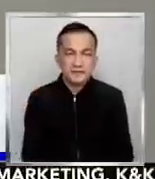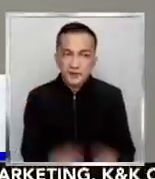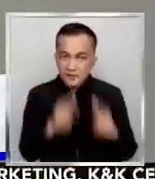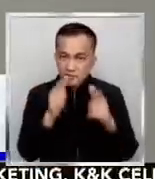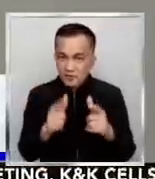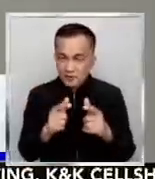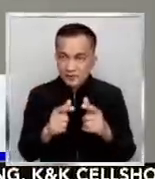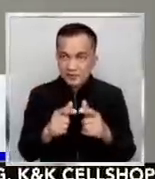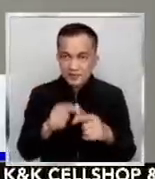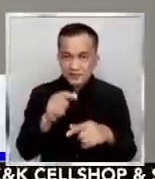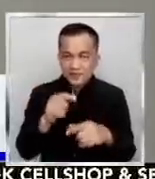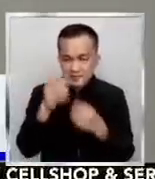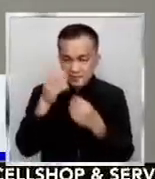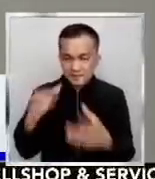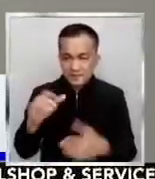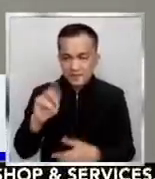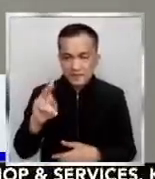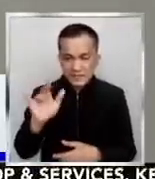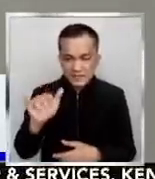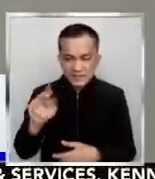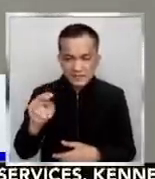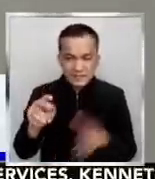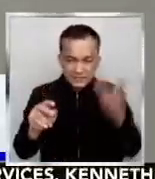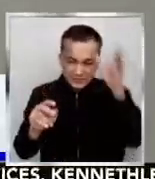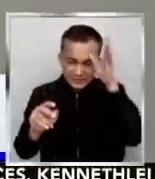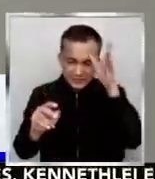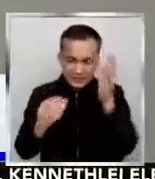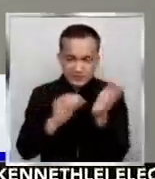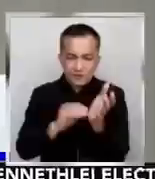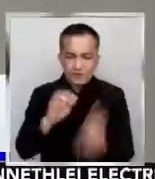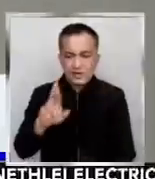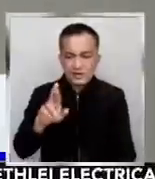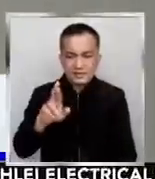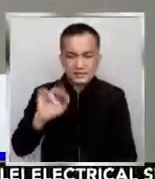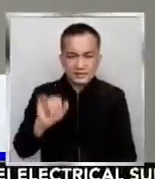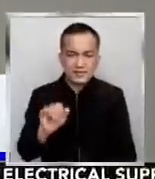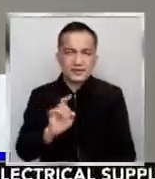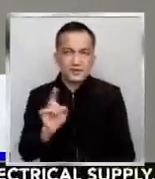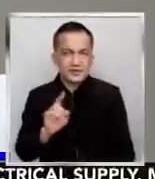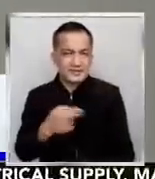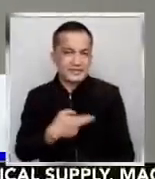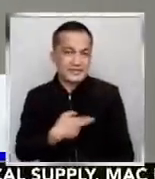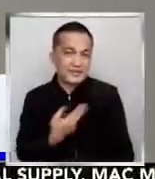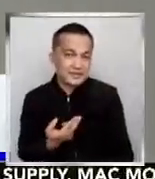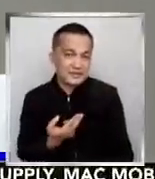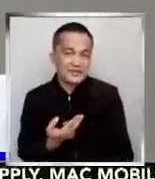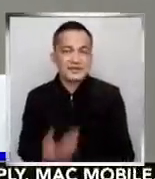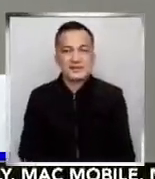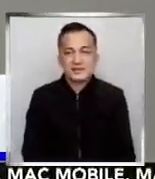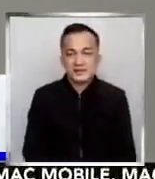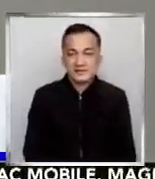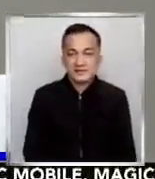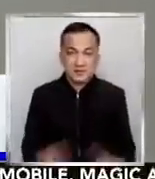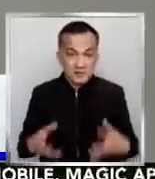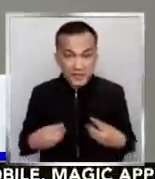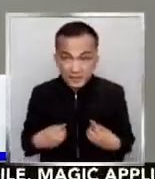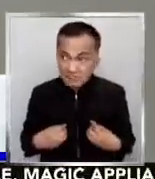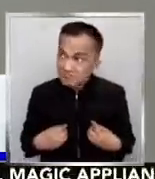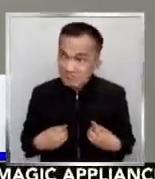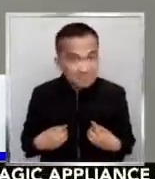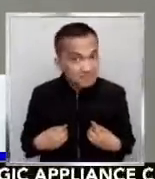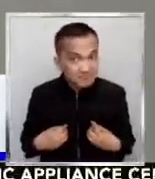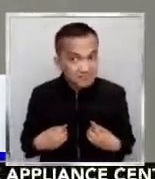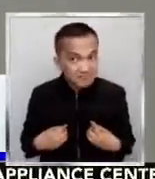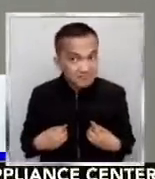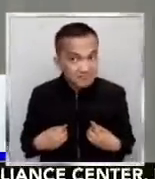kay Annalyn na tatay niya po si Doc RJ. So ano po kaya magiging reaction po niya? Kung matatanggap po ba niya? Magiging masaya